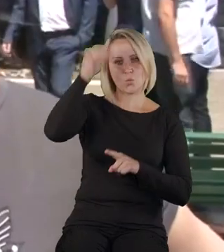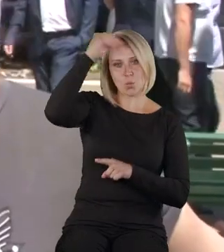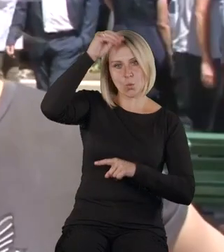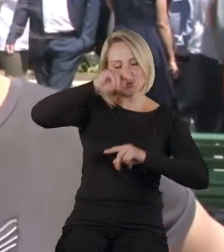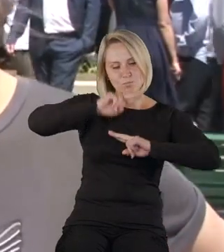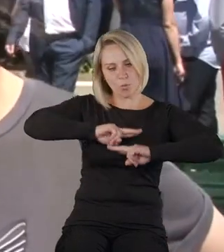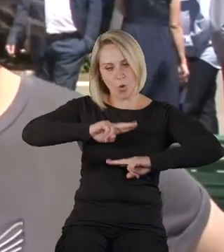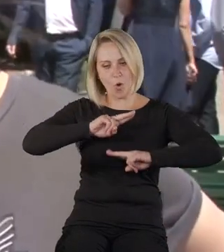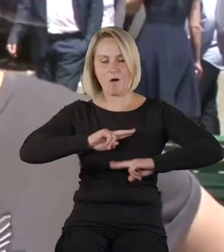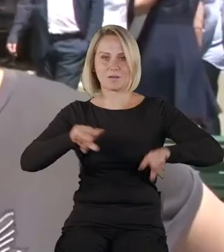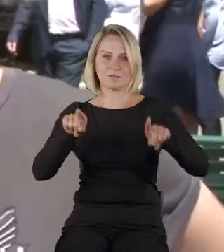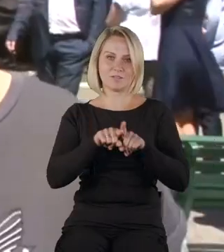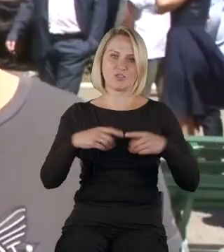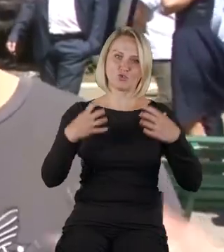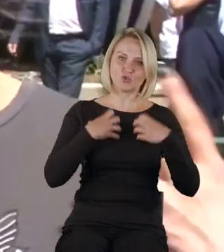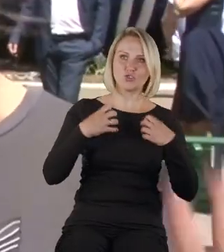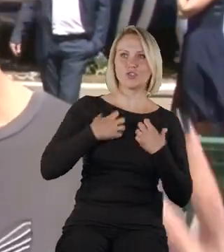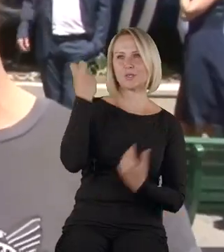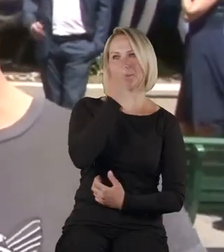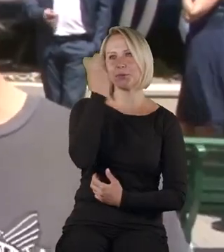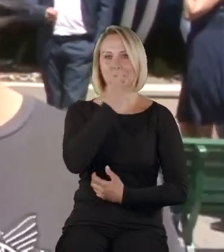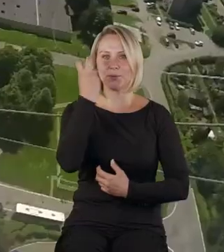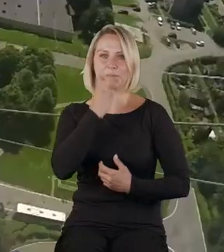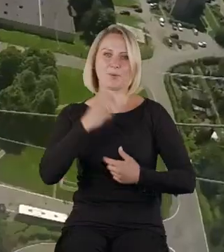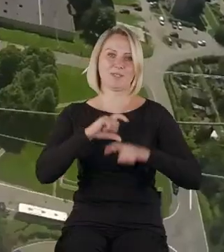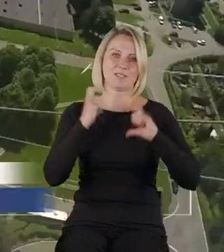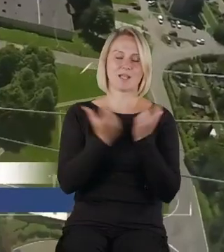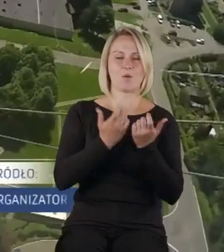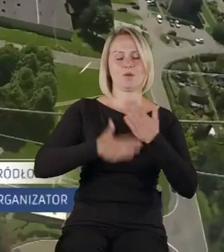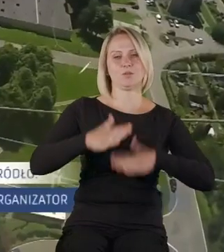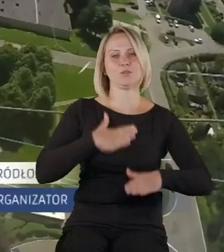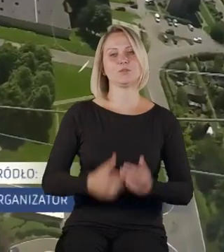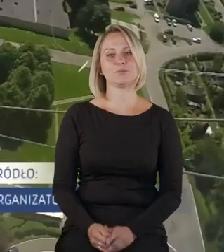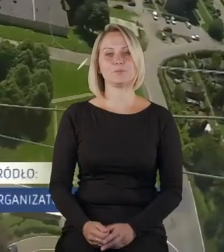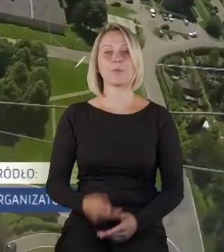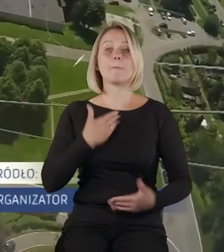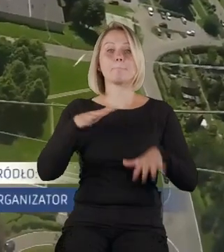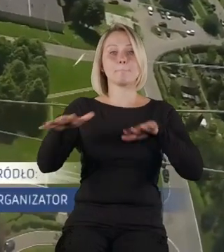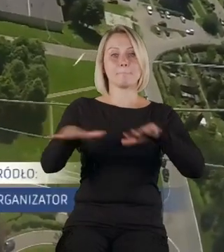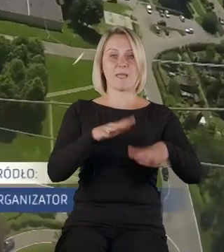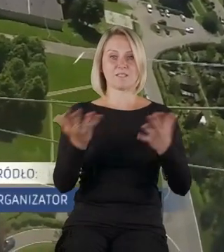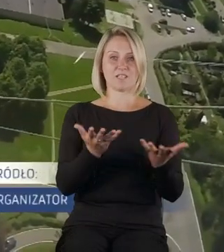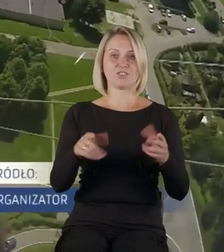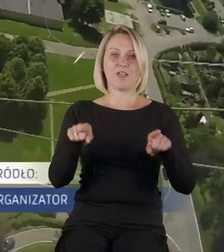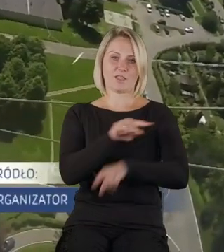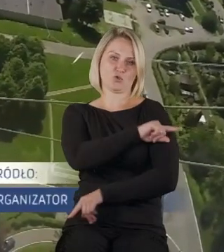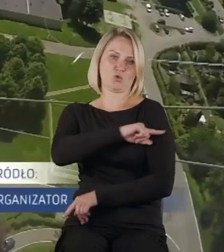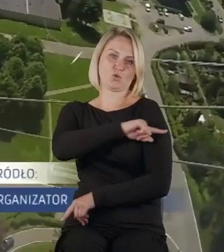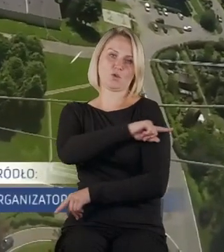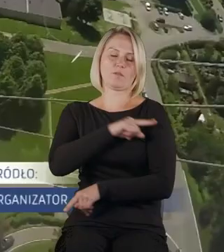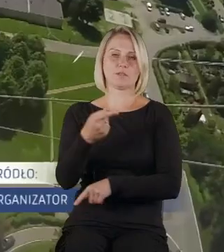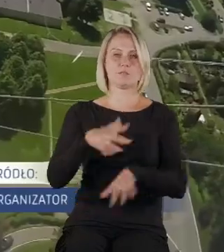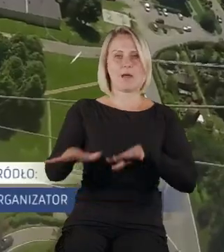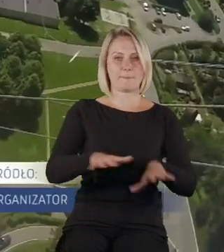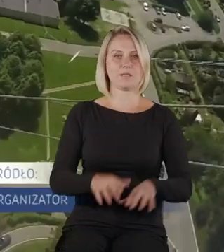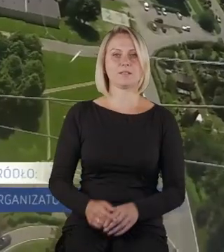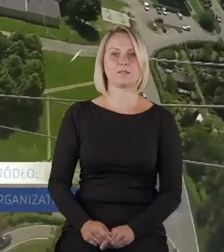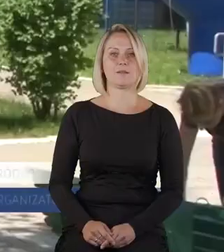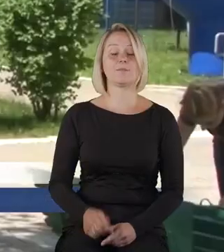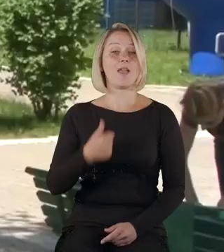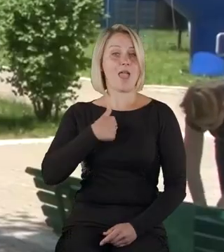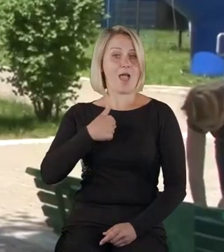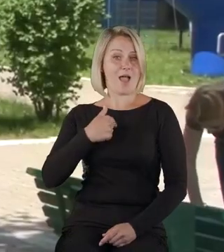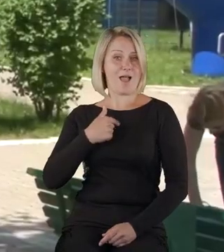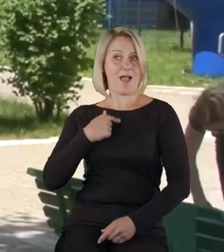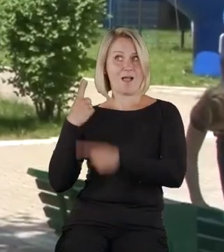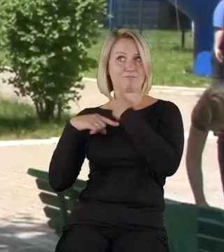dla przeżywania życia pełną gębą. Odpowiednim miejscem okazał się także Sosnowiec. Jestem z Sosnowca, więc zacząłem